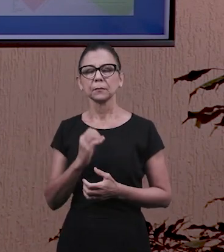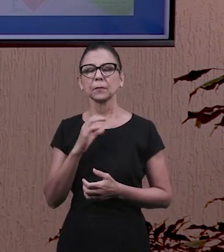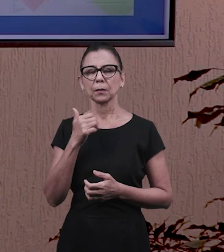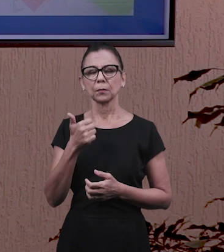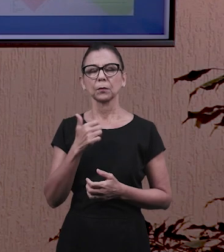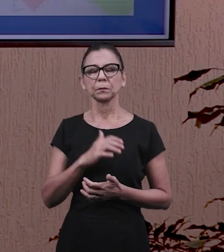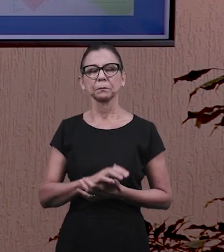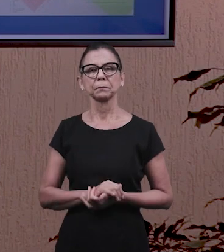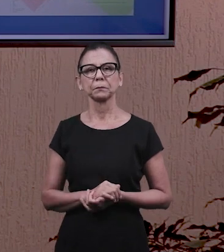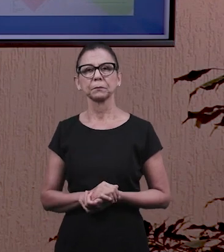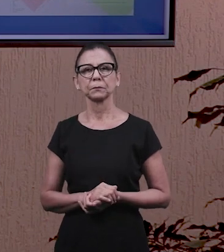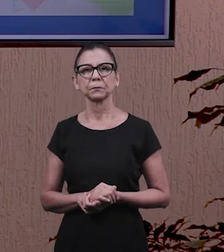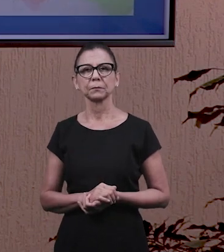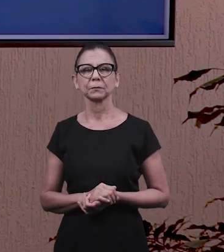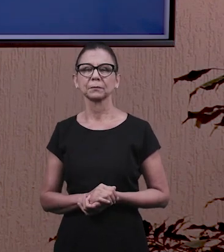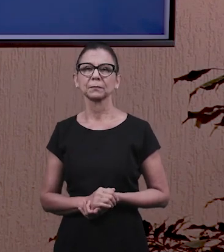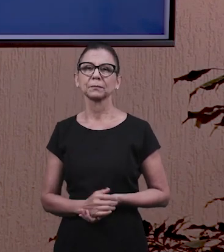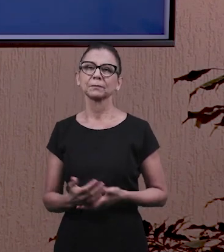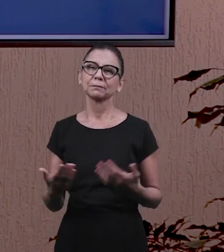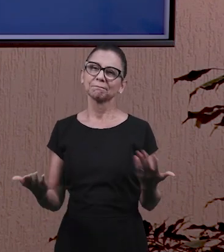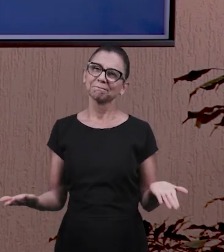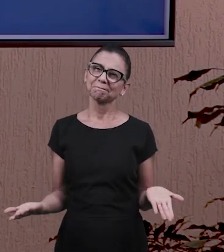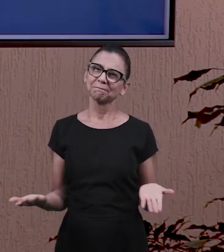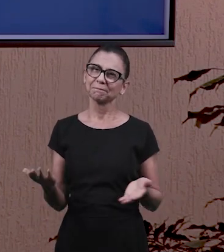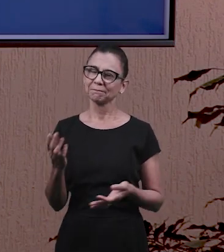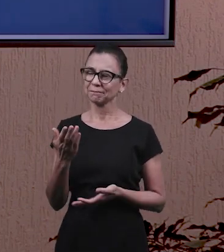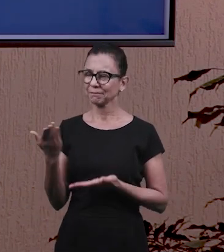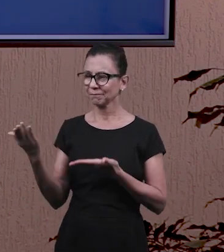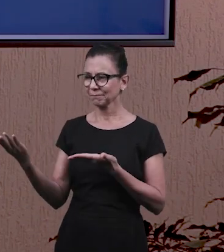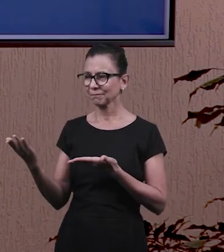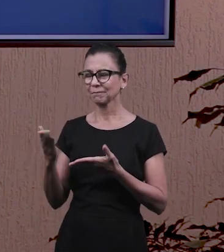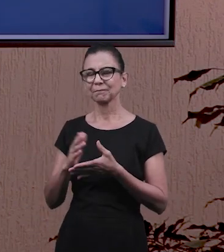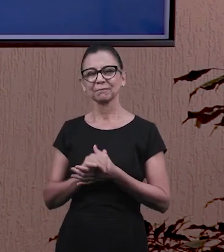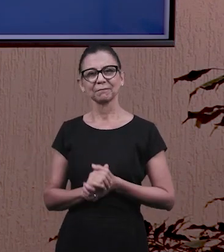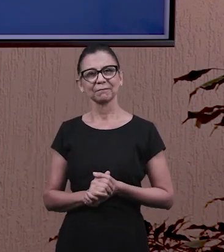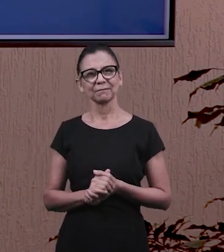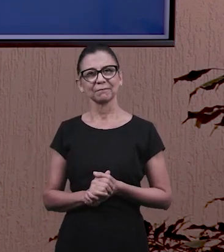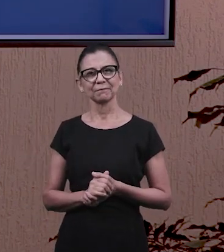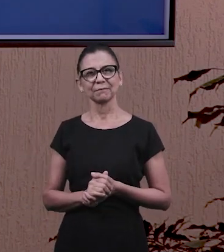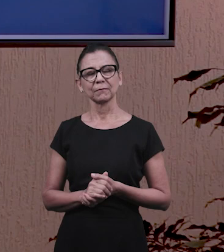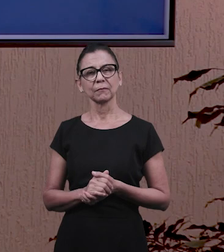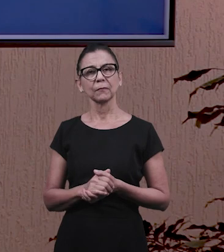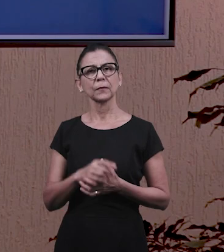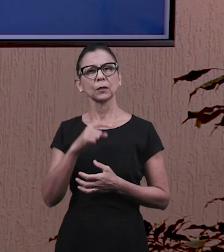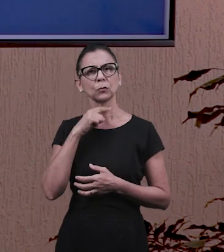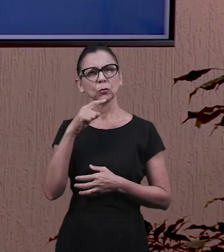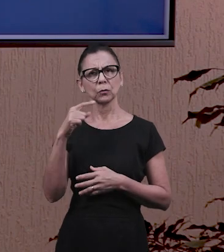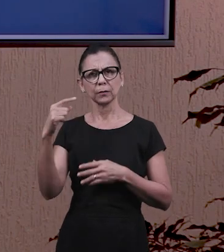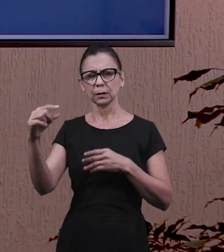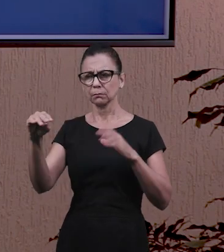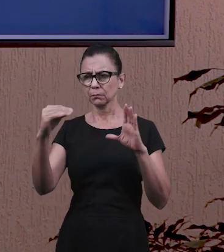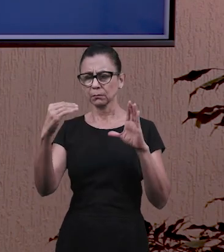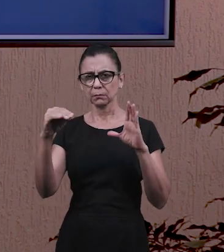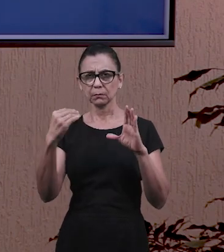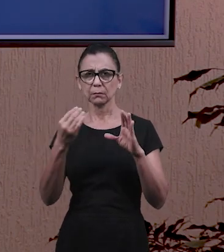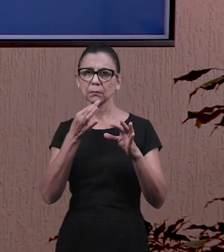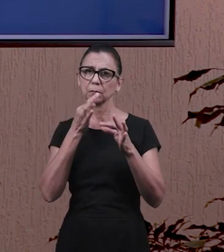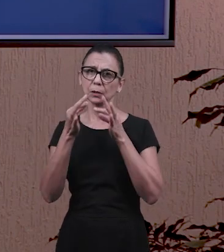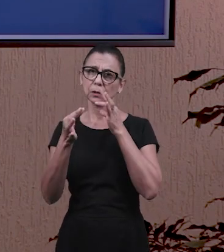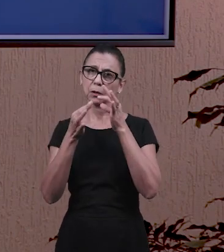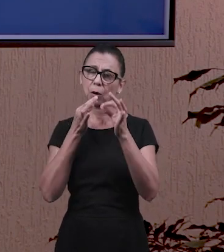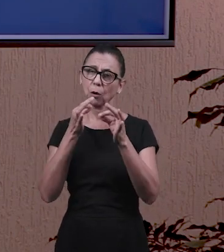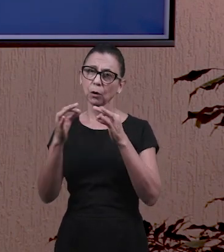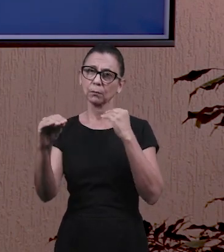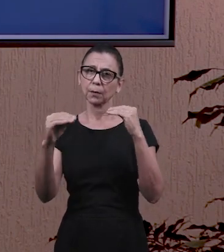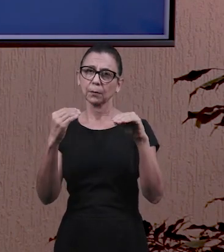colorée qu'on met sur le texte. Encore une fois, notre email à disposition, envoyez vos doutes, vos